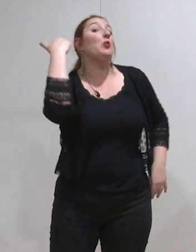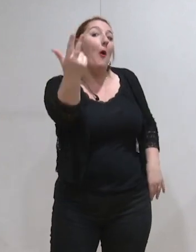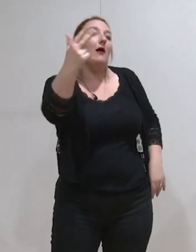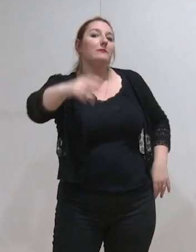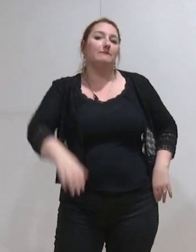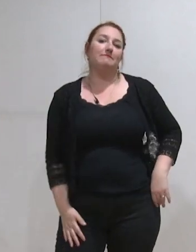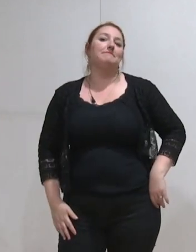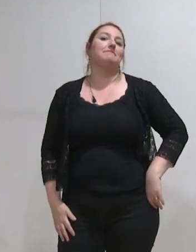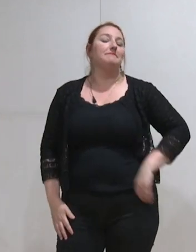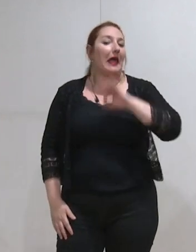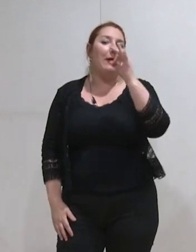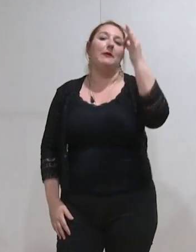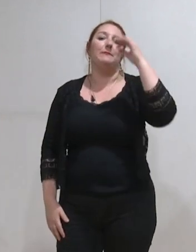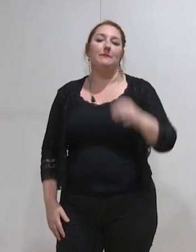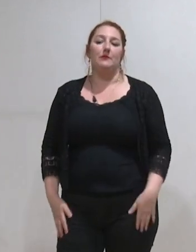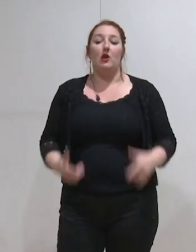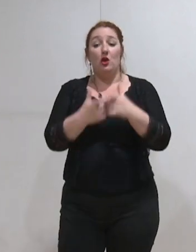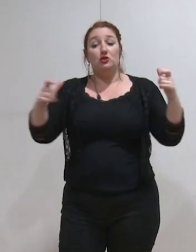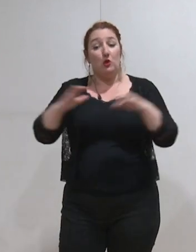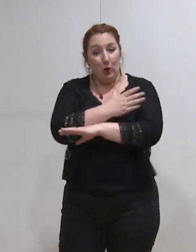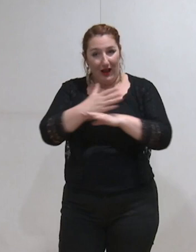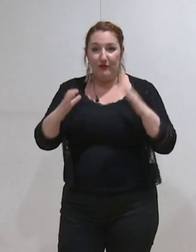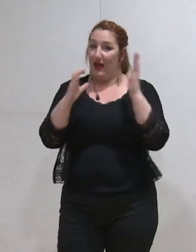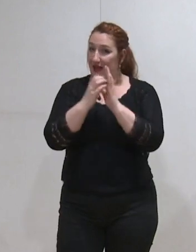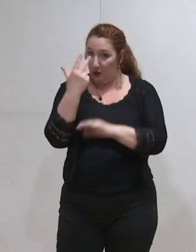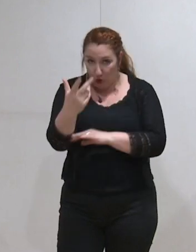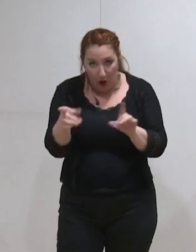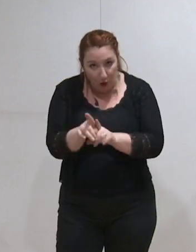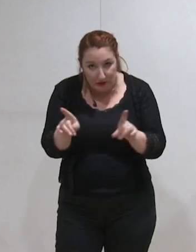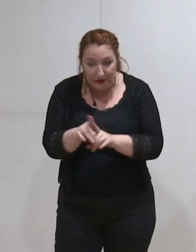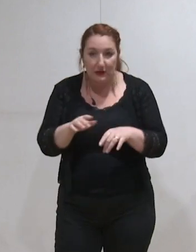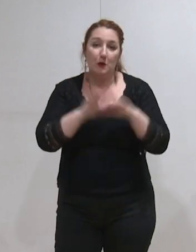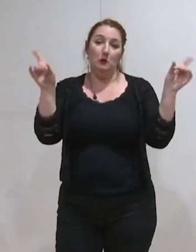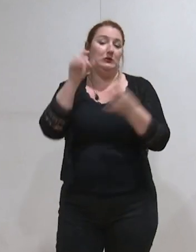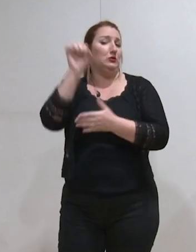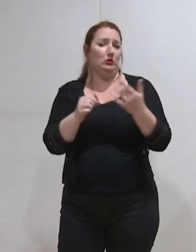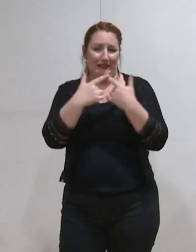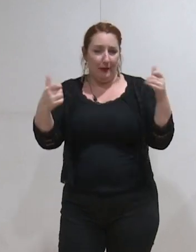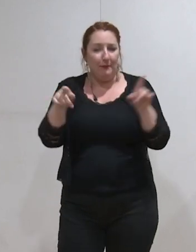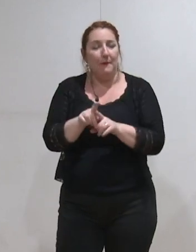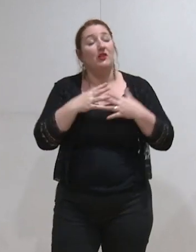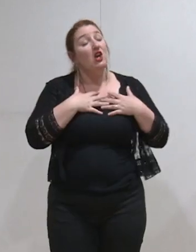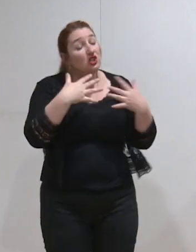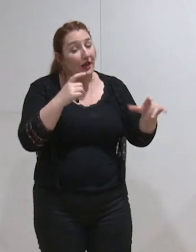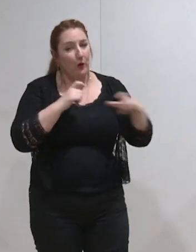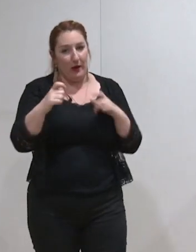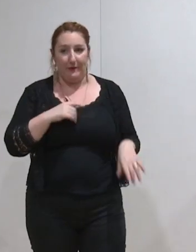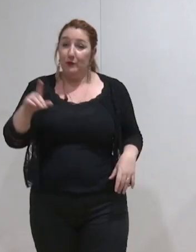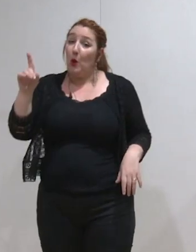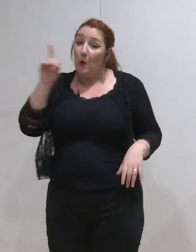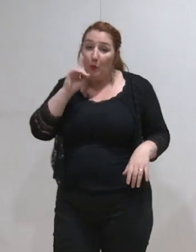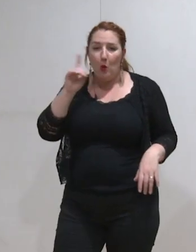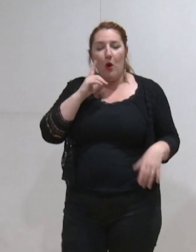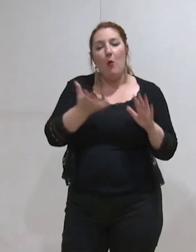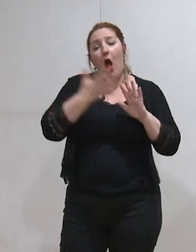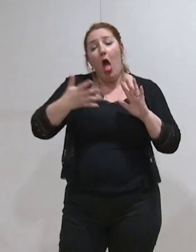et oui et puis centre choréographique c'est aussi l'article 3 comme les musiques du Sud et cetera alors mes chers collègues pourquoi selon rappel